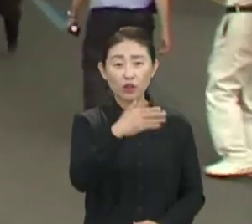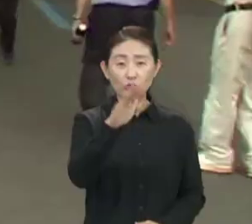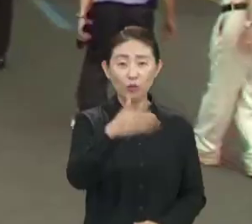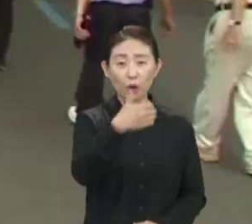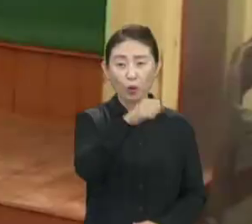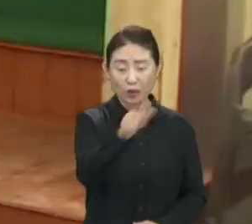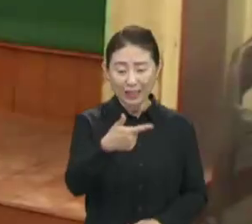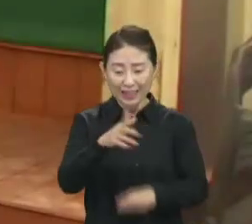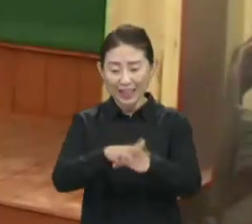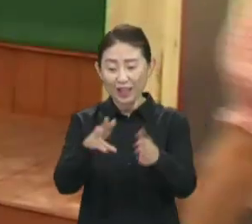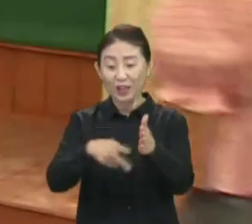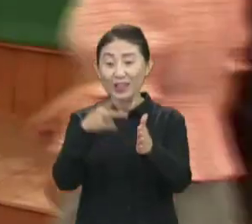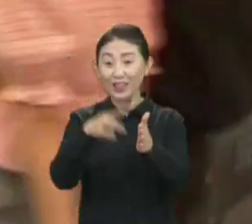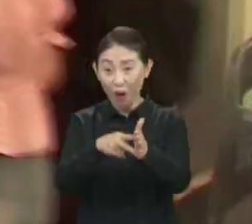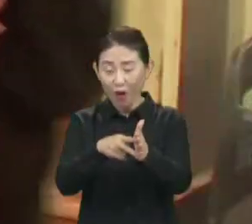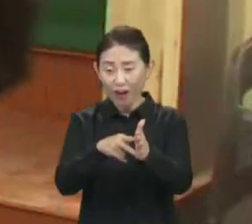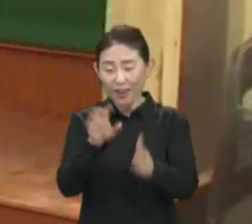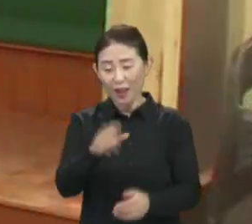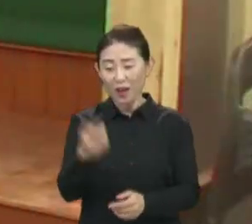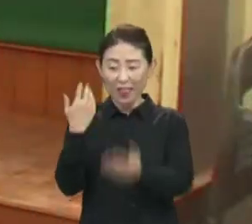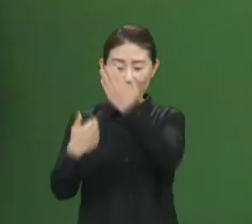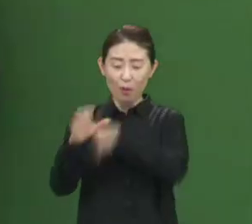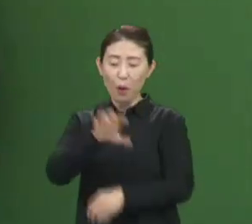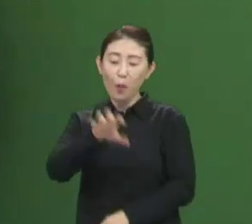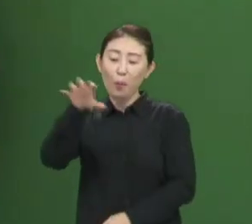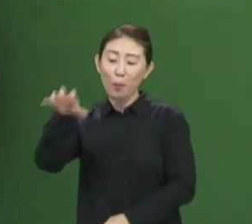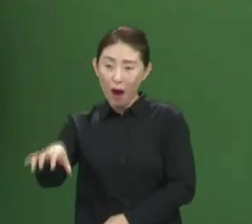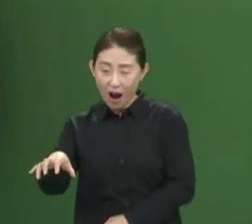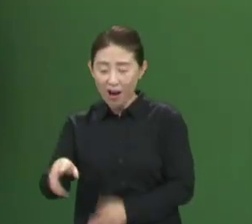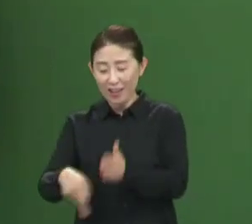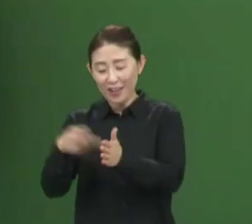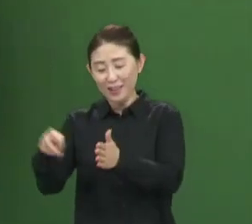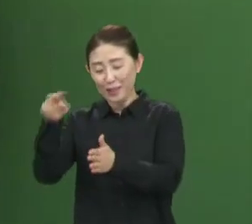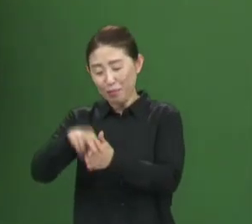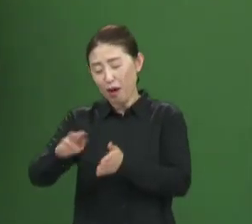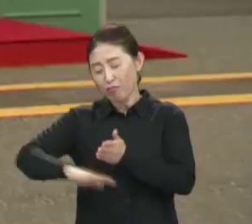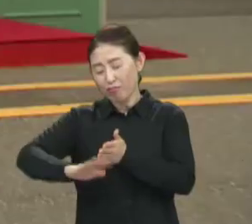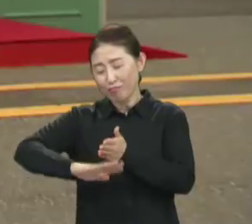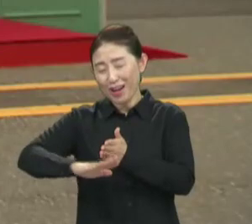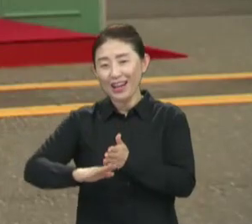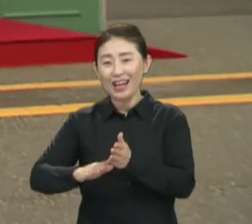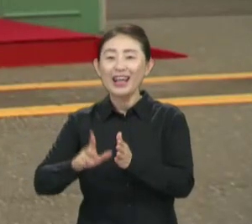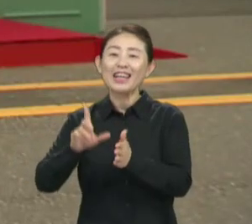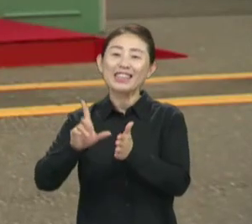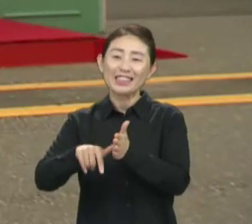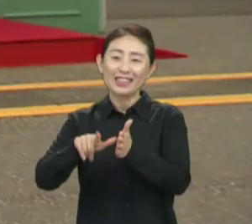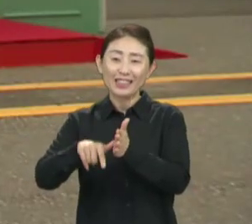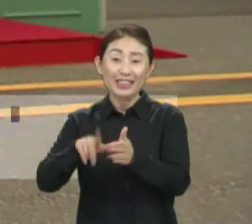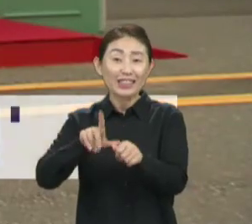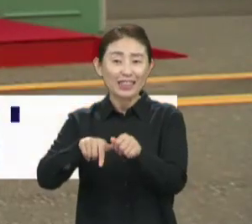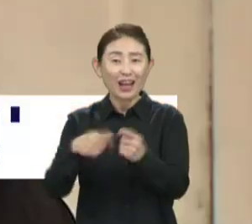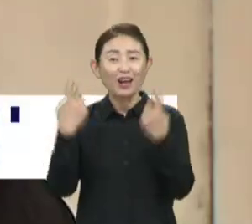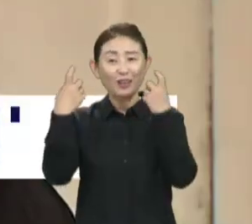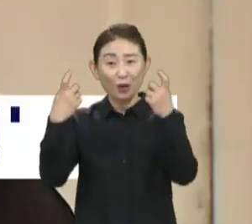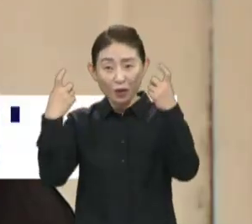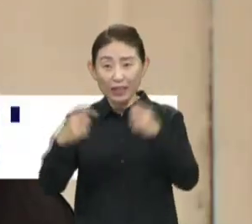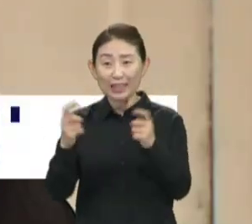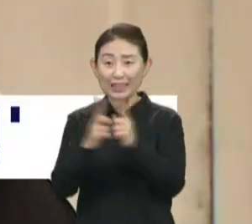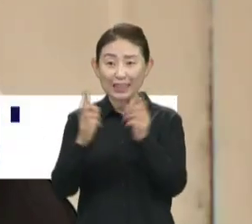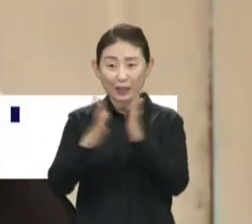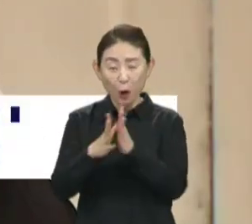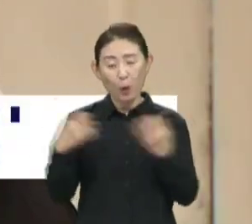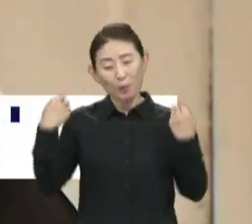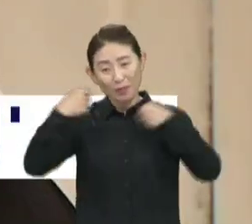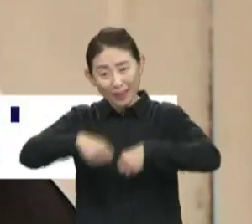1905년 대전역을 재현한 과거존에서 증기기관차에 올라타면 시작되는 시간여행. 관객들은 직접 공연에 참여하며